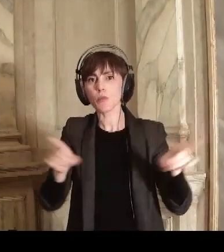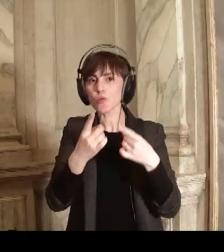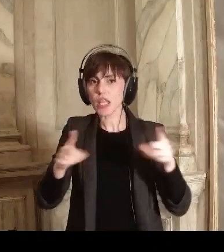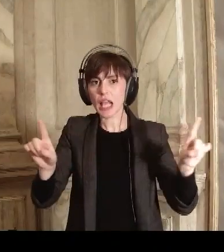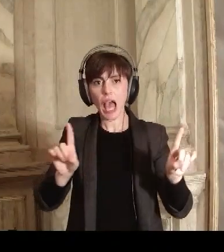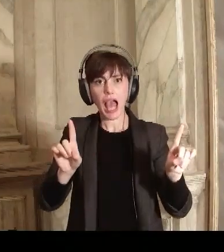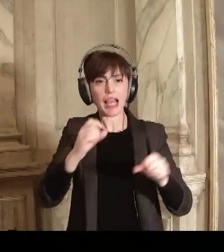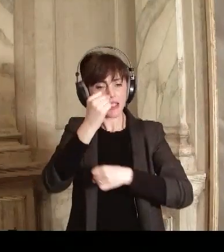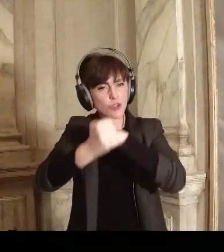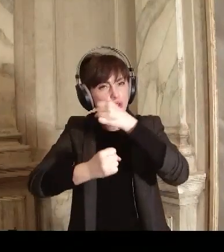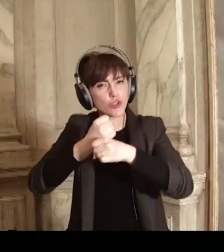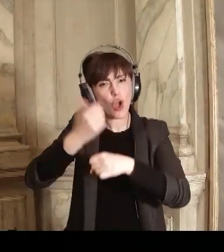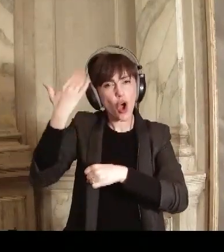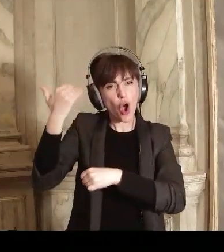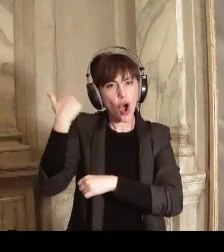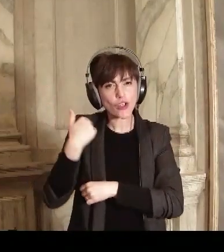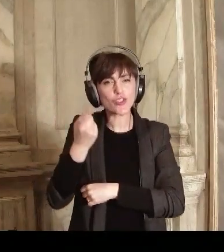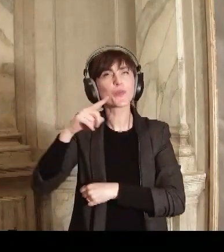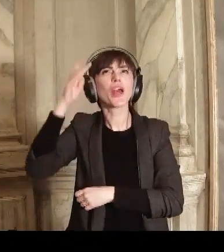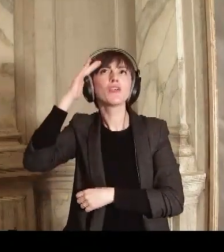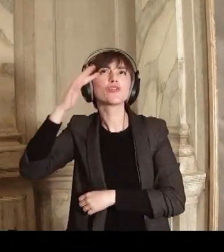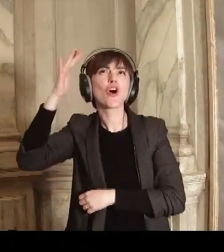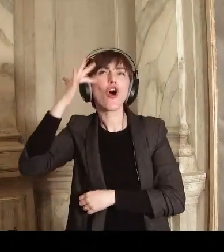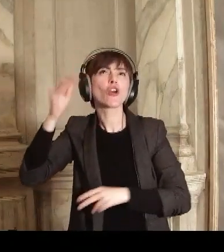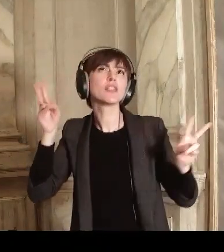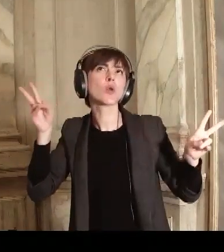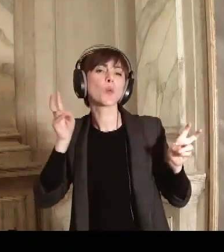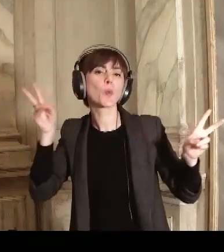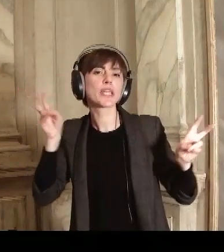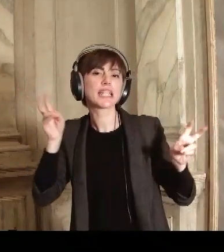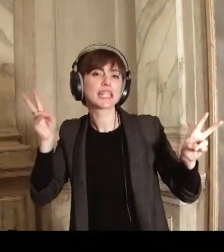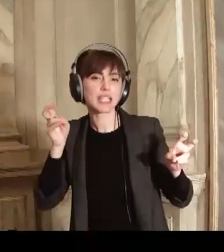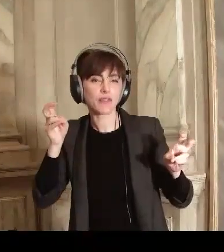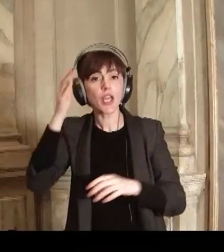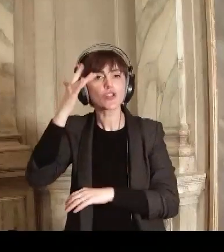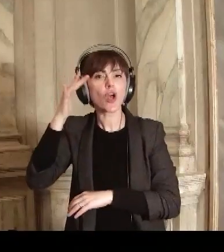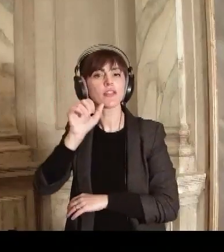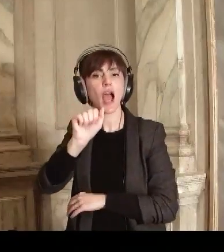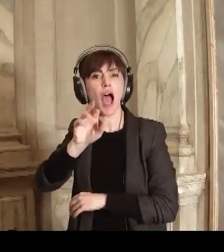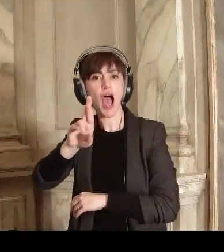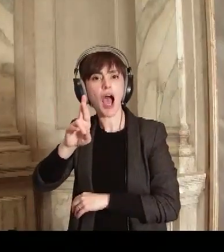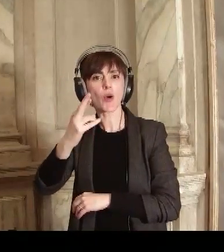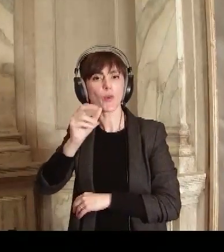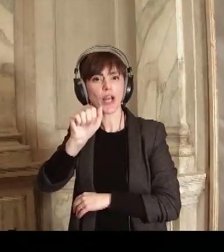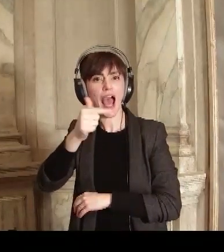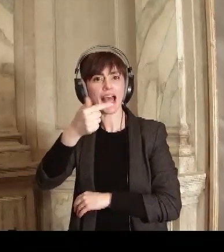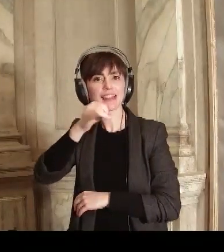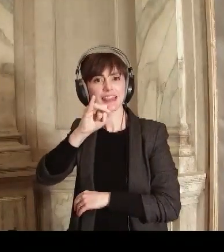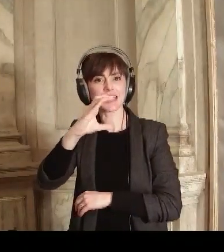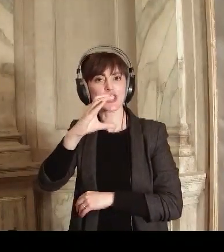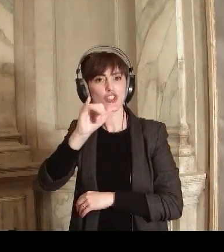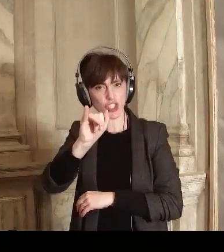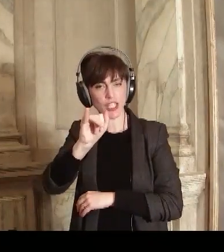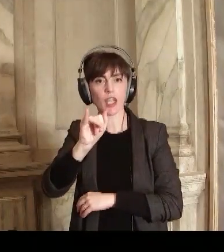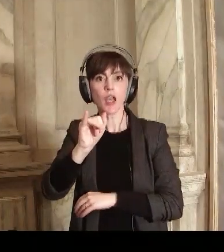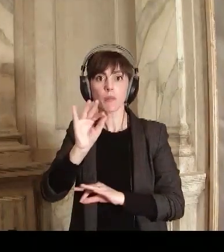fondanti e di grandi sogni uditivi che sono sogni auratici della modernità. E la sezione Club